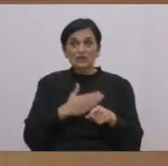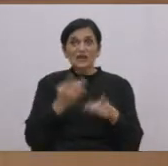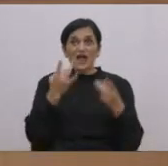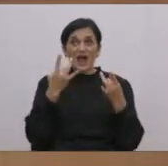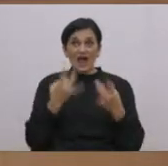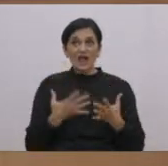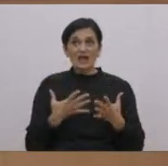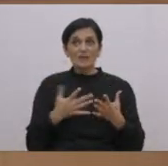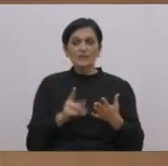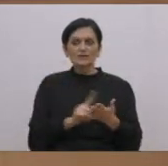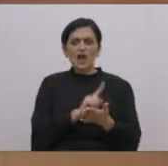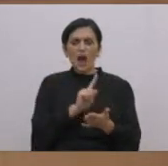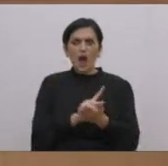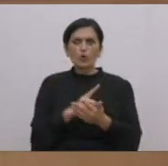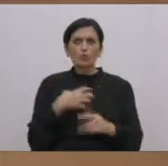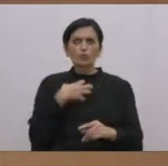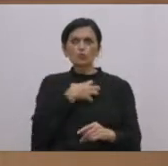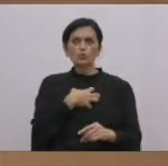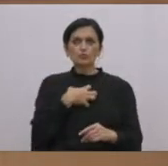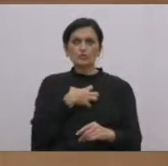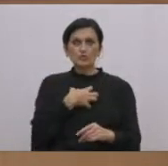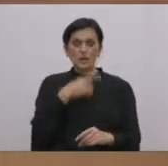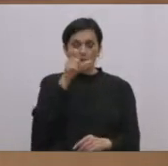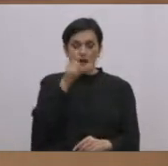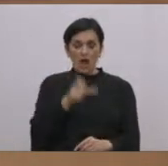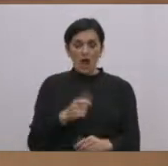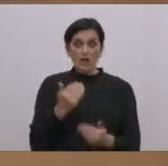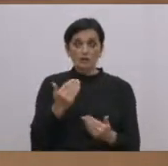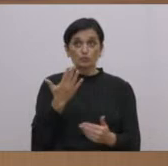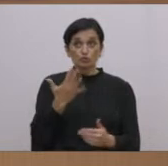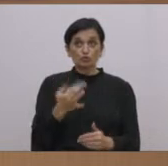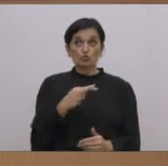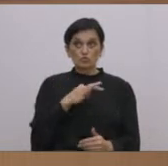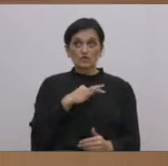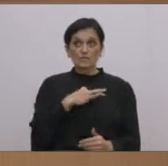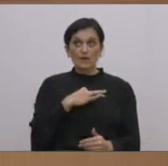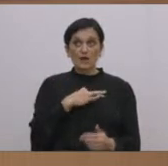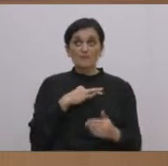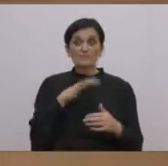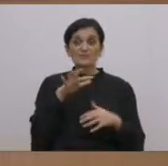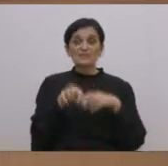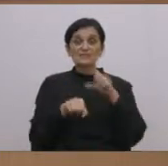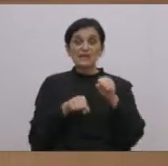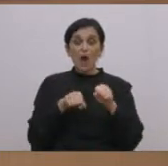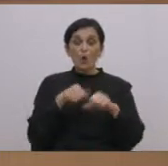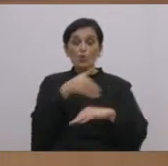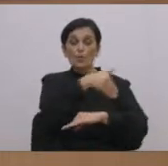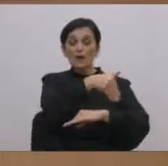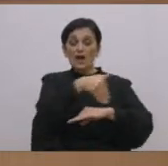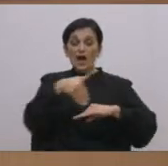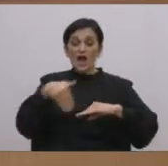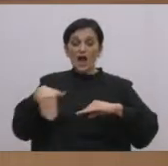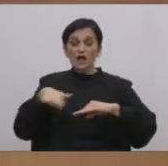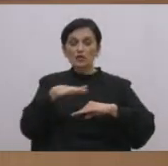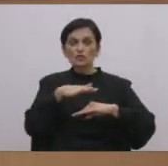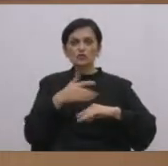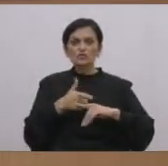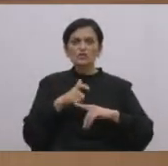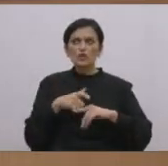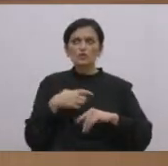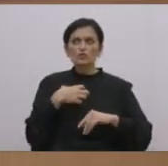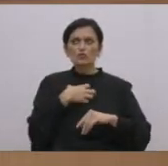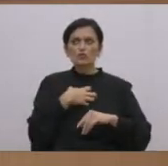ელემენტარული აუცილებელი რამ ადამიანისთვის, ამაზე თუ მეპასუხებთ და საოკუპაციო ხაზი განსაკუთრებით, რომელიც სასიცოცხლოდ